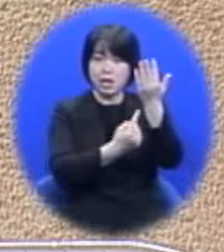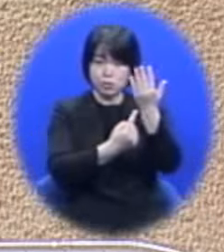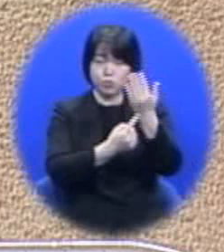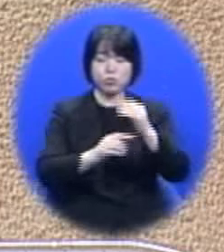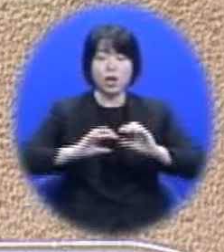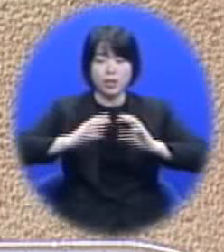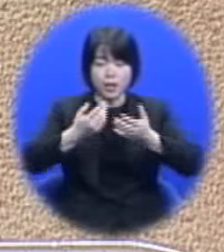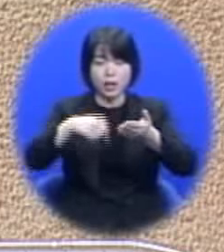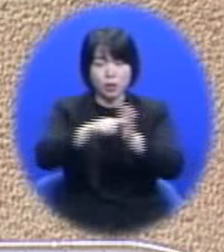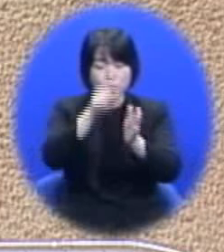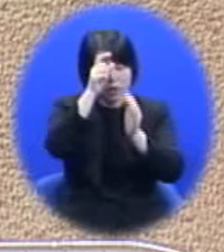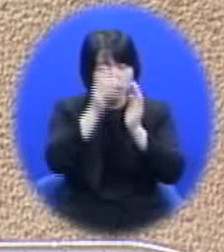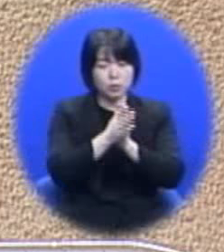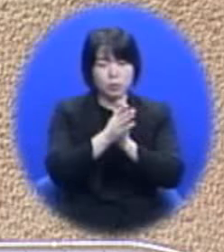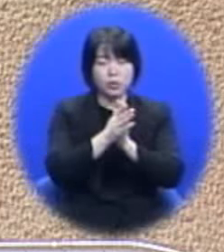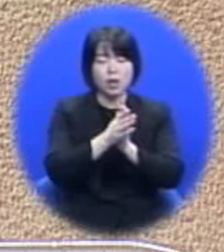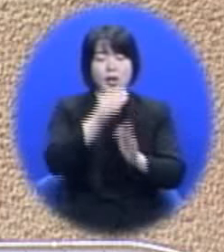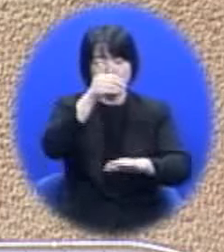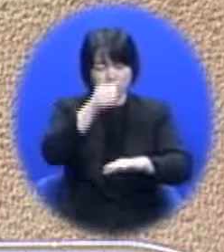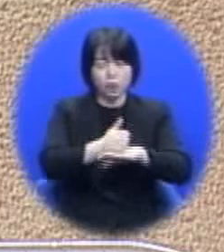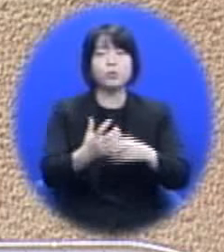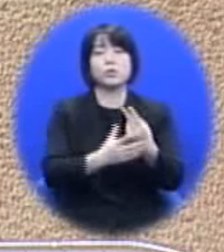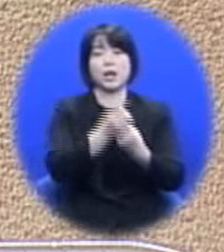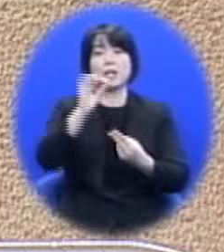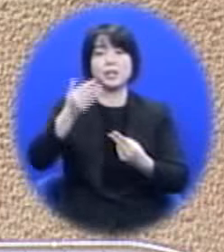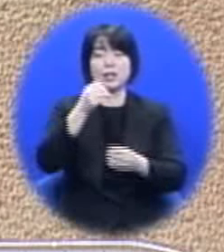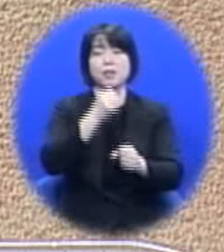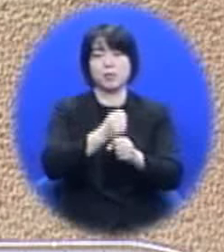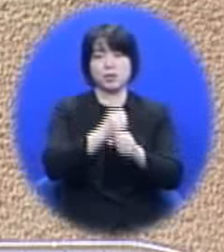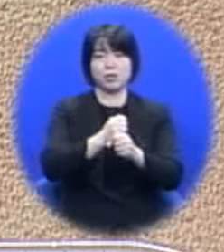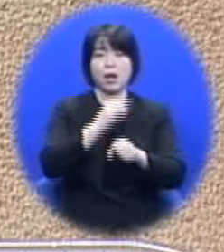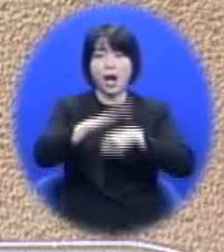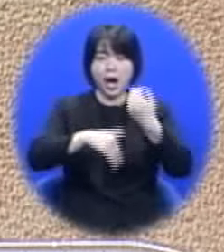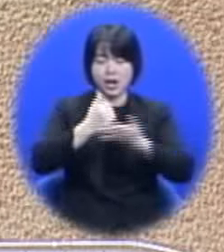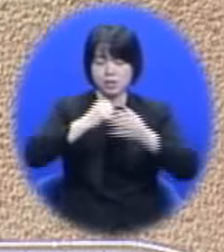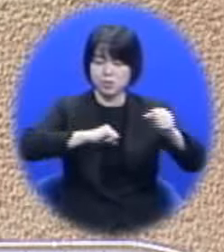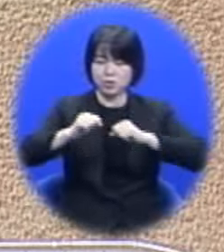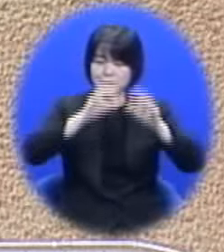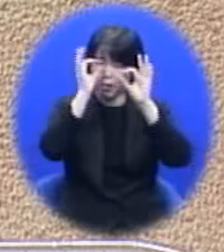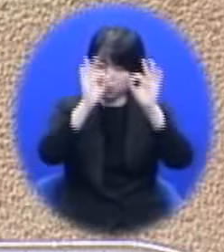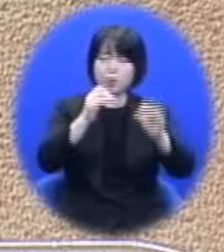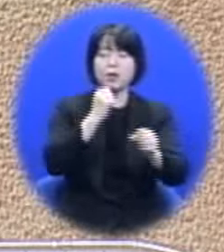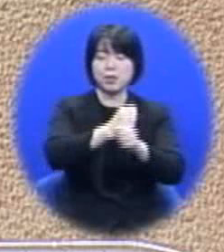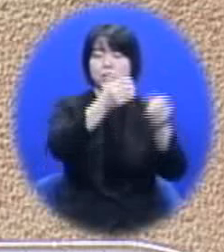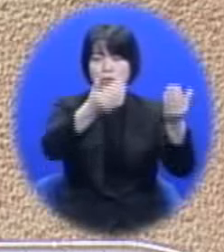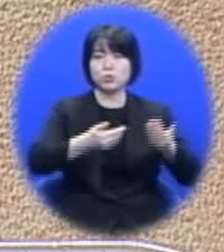기도회든 하나 되게 하실 거예요. 하나님의 역사를 보게 하실 거예요.